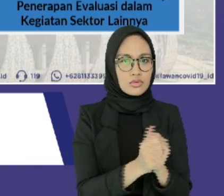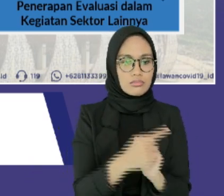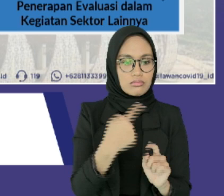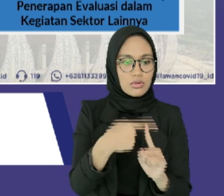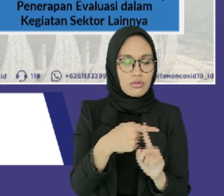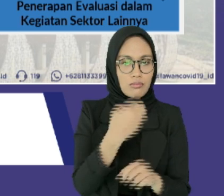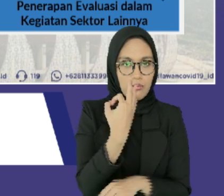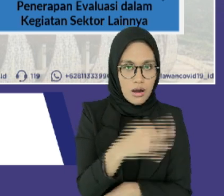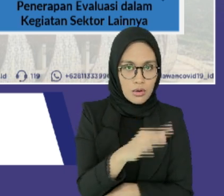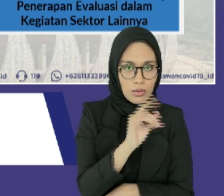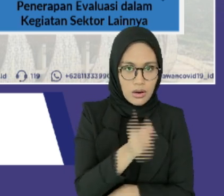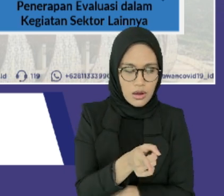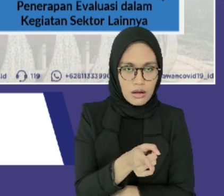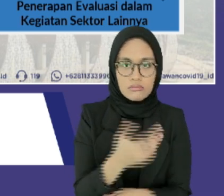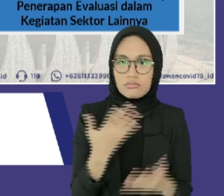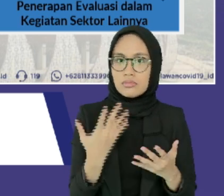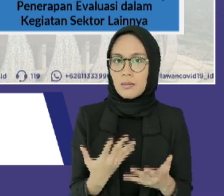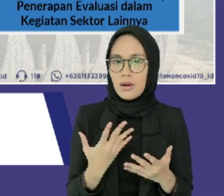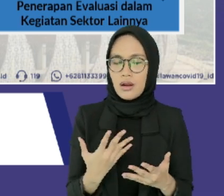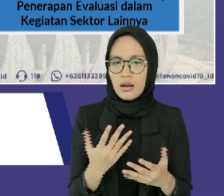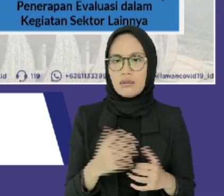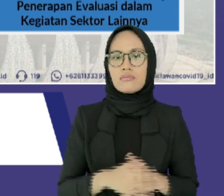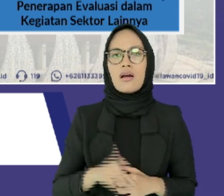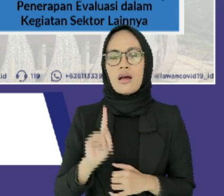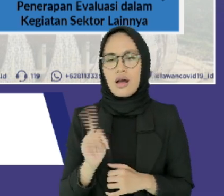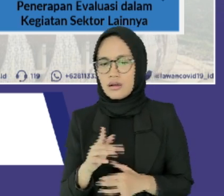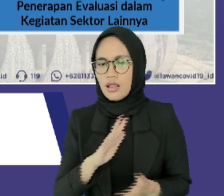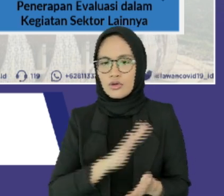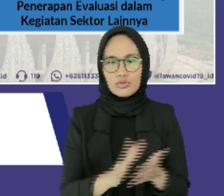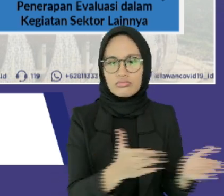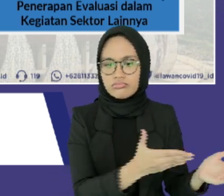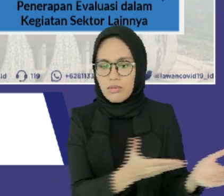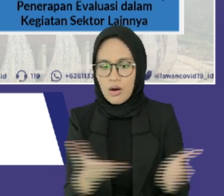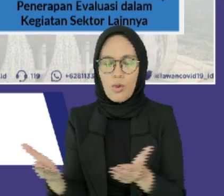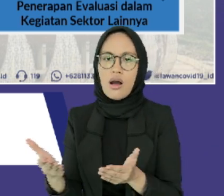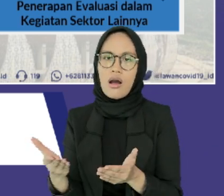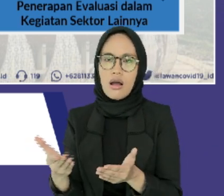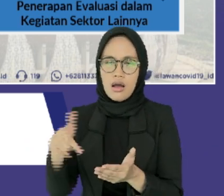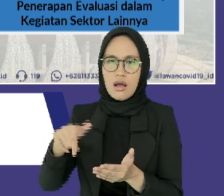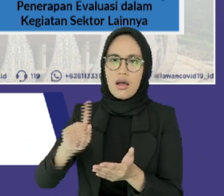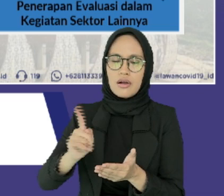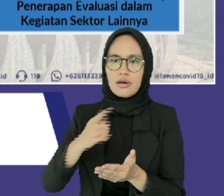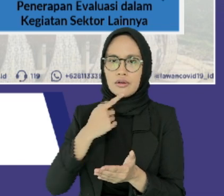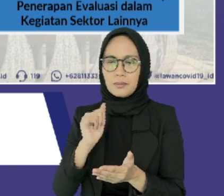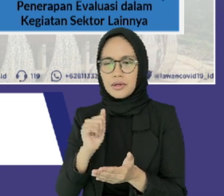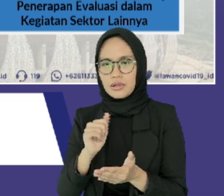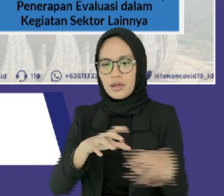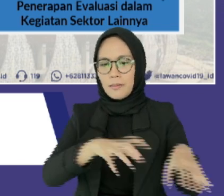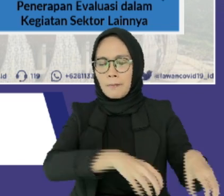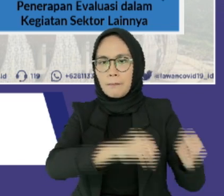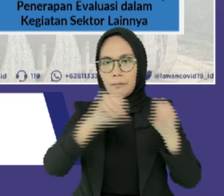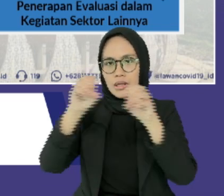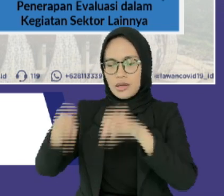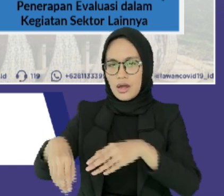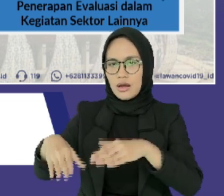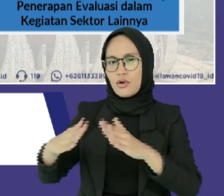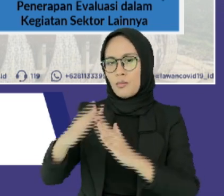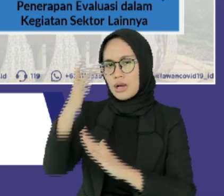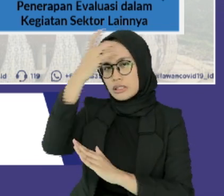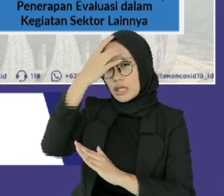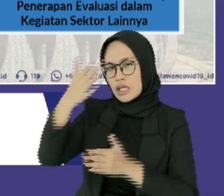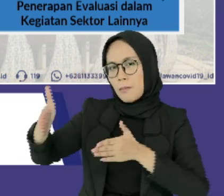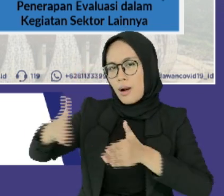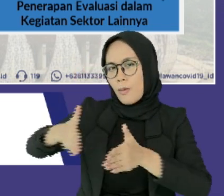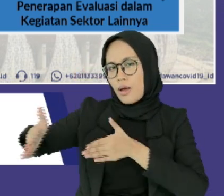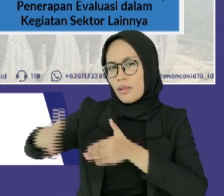maka dilakukan tindak cepat penanganan kasus positif melalui kesigapan upaya rujukan isolasi atau perawatan